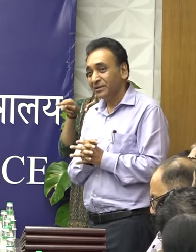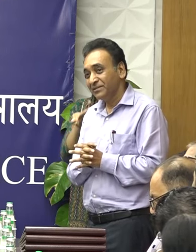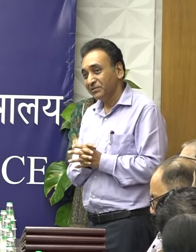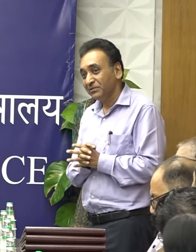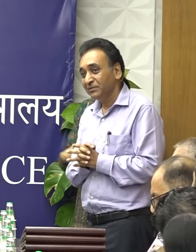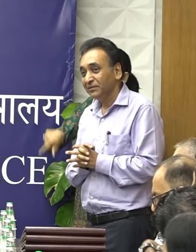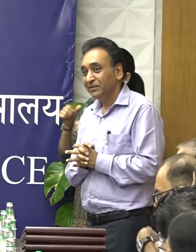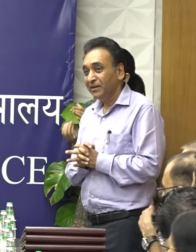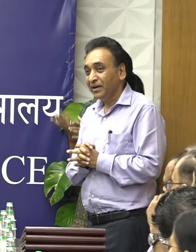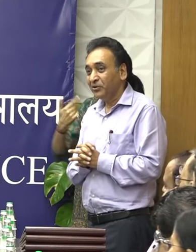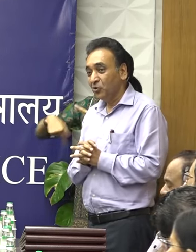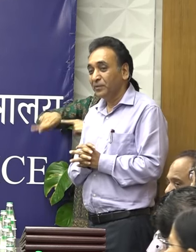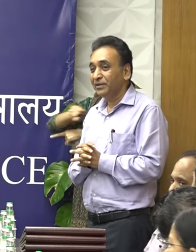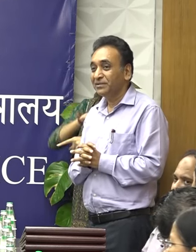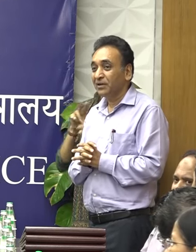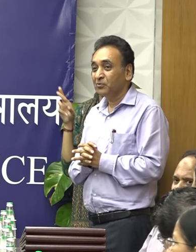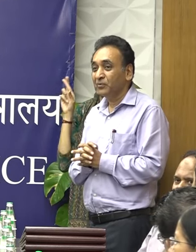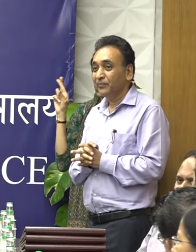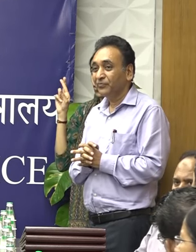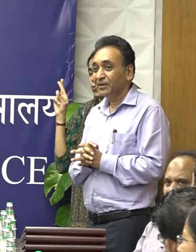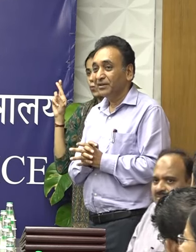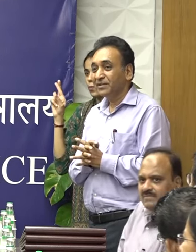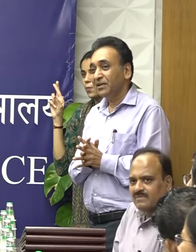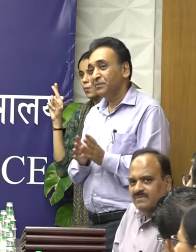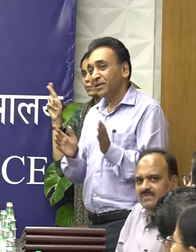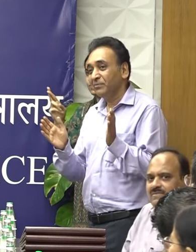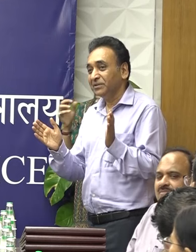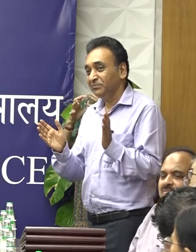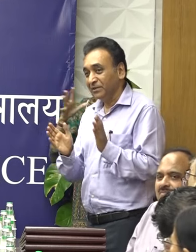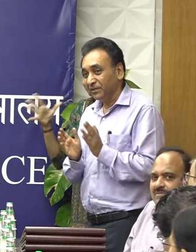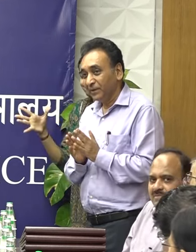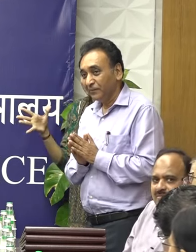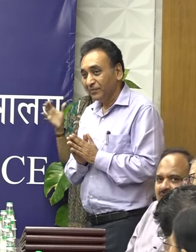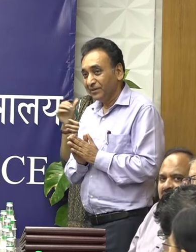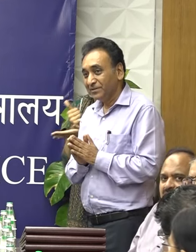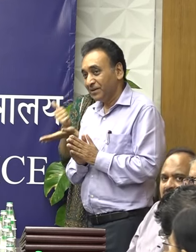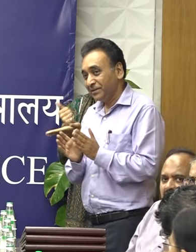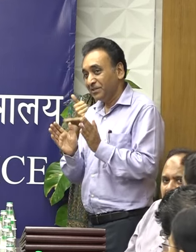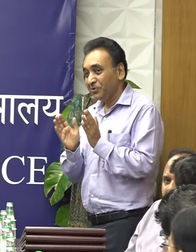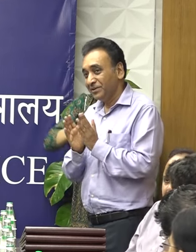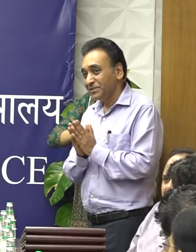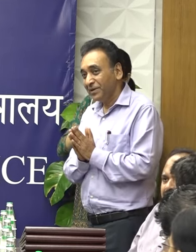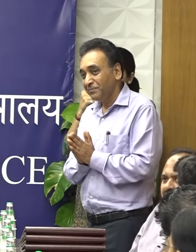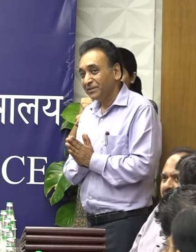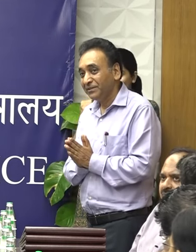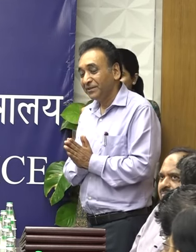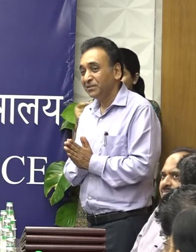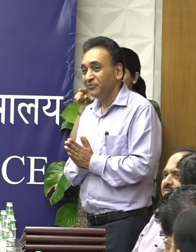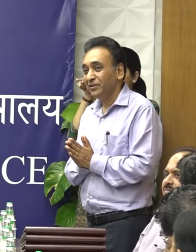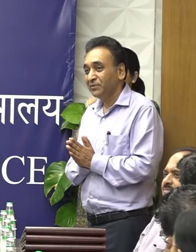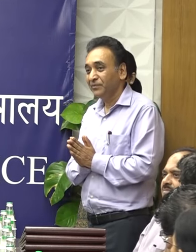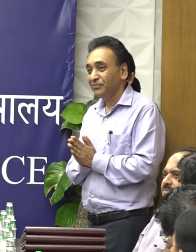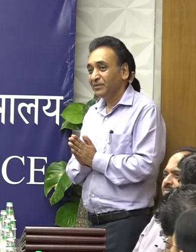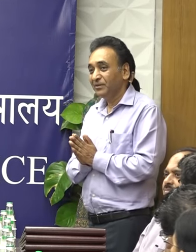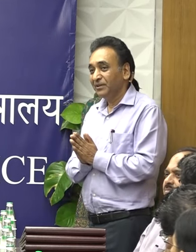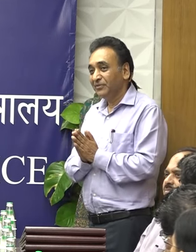ऑल द ऑर्गेनाइजेशंस, एंड आई होप कि इससे आपको स्केल अप करने में मदद मिलेगी। सरकार अच्छी पॉलिसीज़ में हेल्प करती है किसी भी